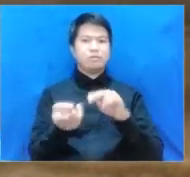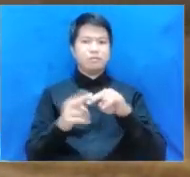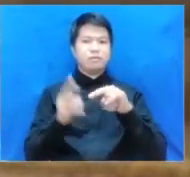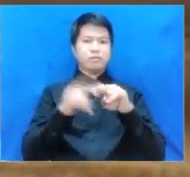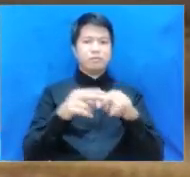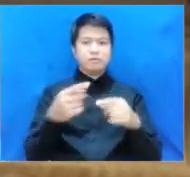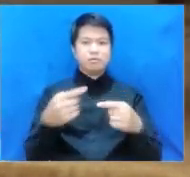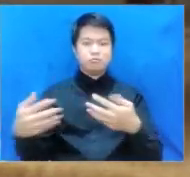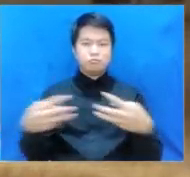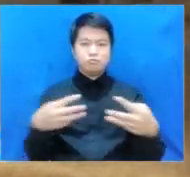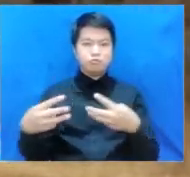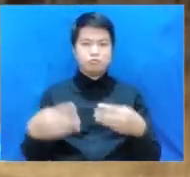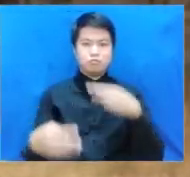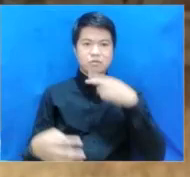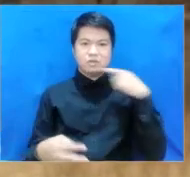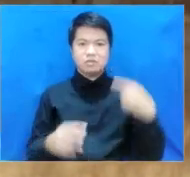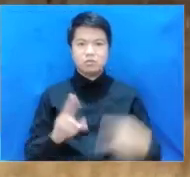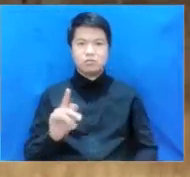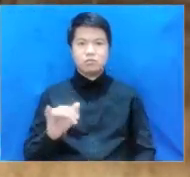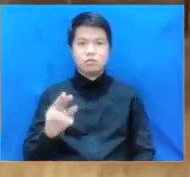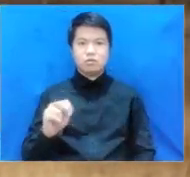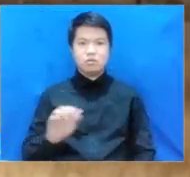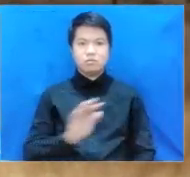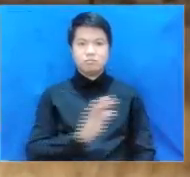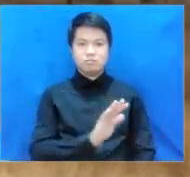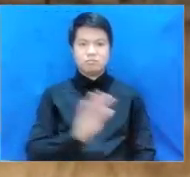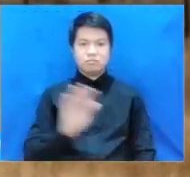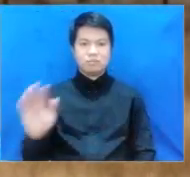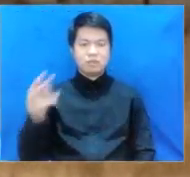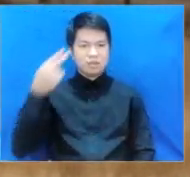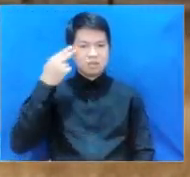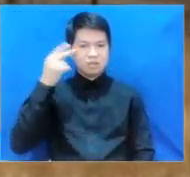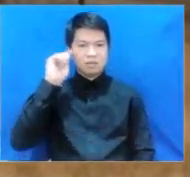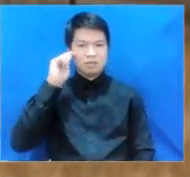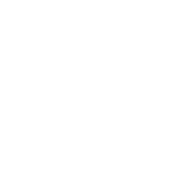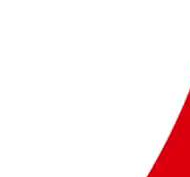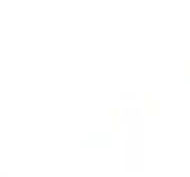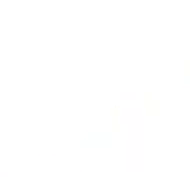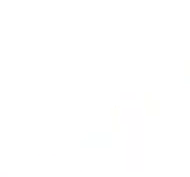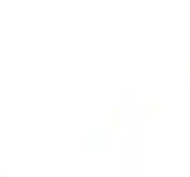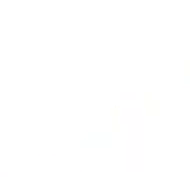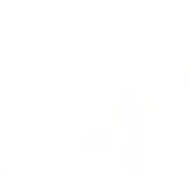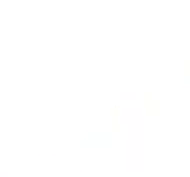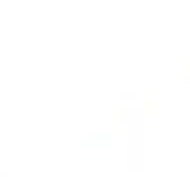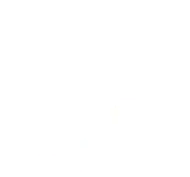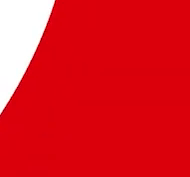at Ukraine. Nagbabalita mula sa frontline, Hannibal Talete, News 5.